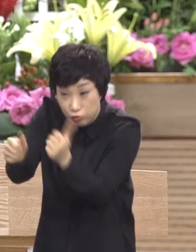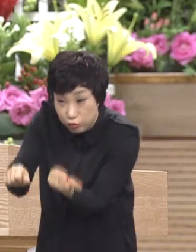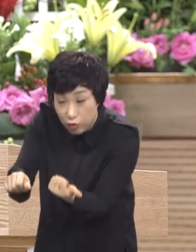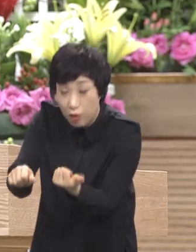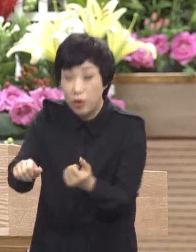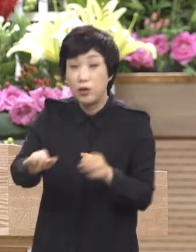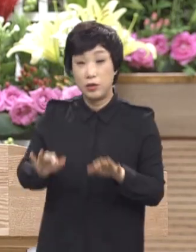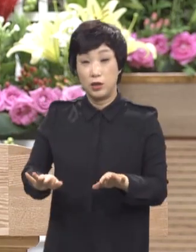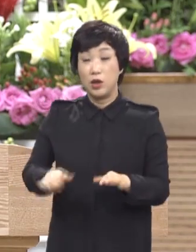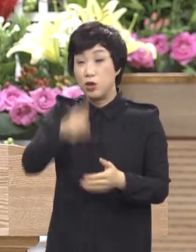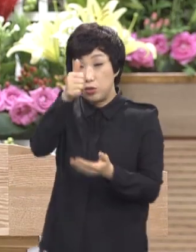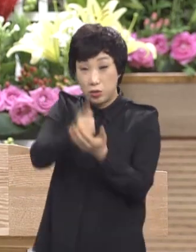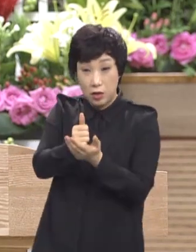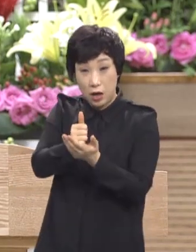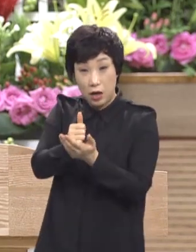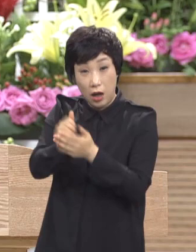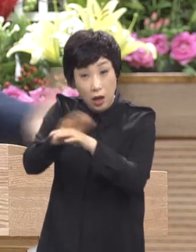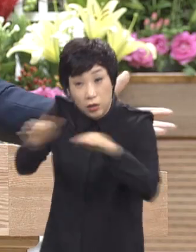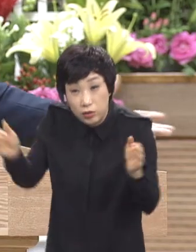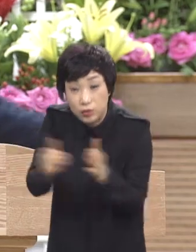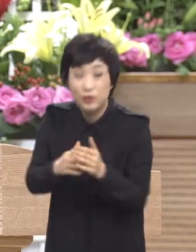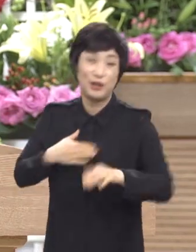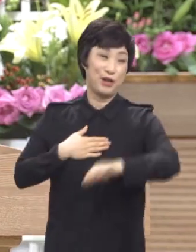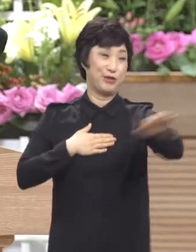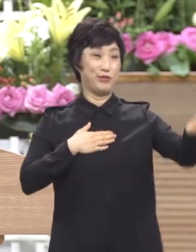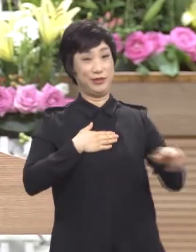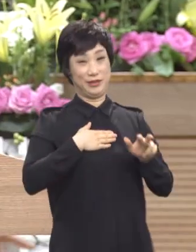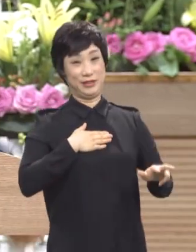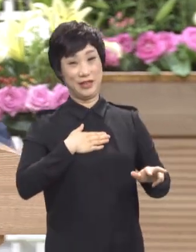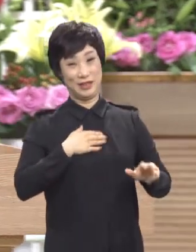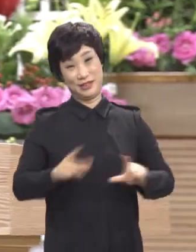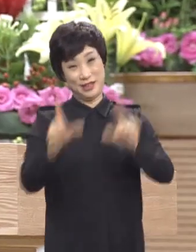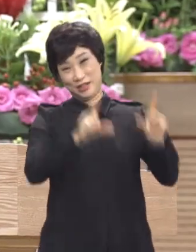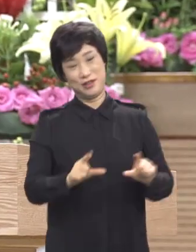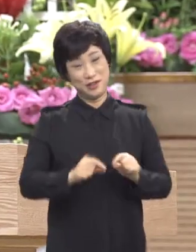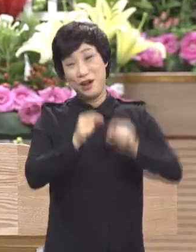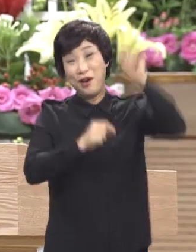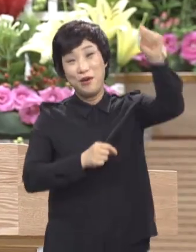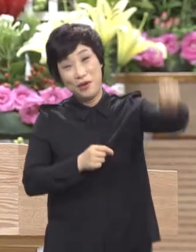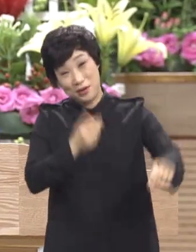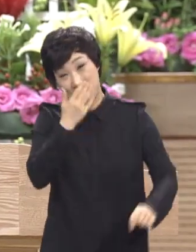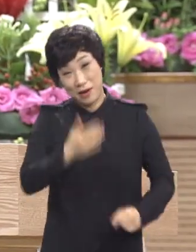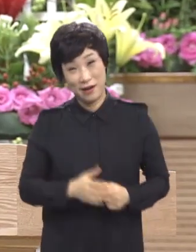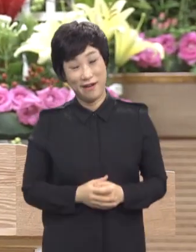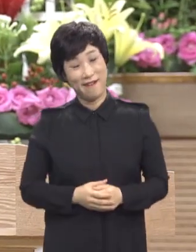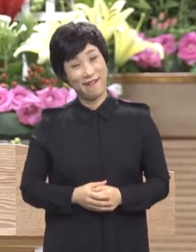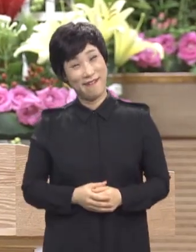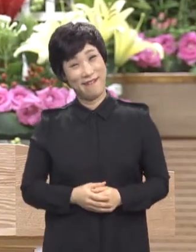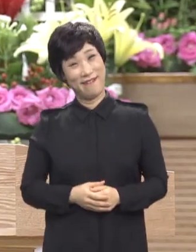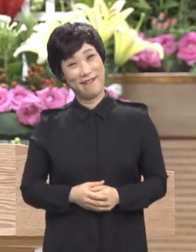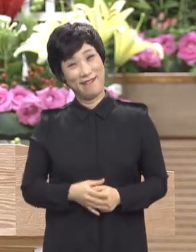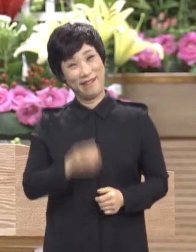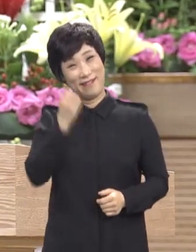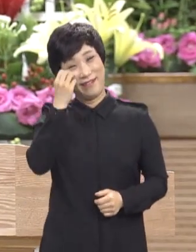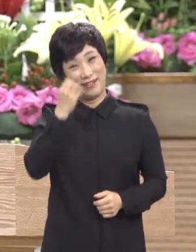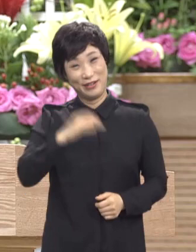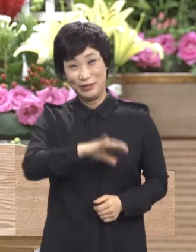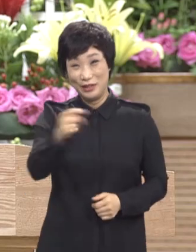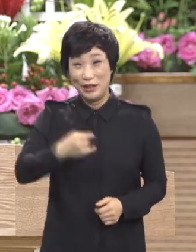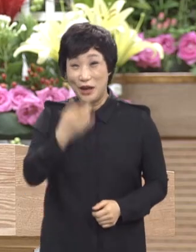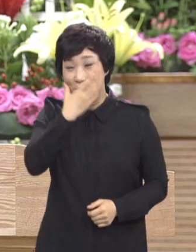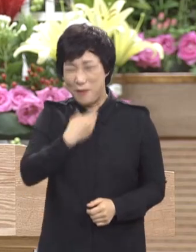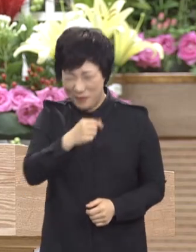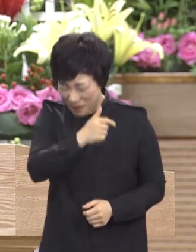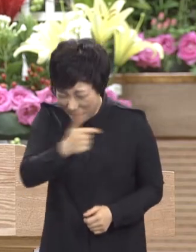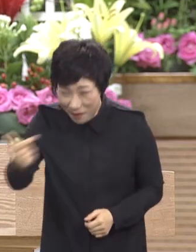그 죄가 무효되자마자 우리도 영원히 살게 되나니 그 얼마나 정말로 우리에게